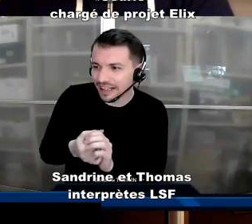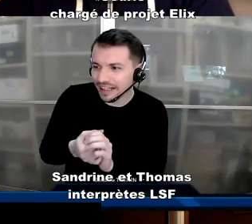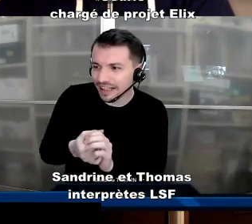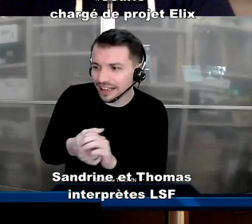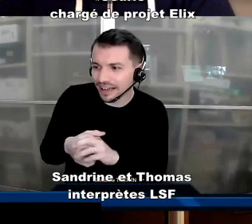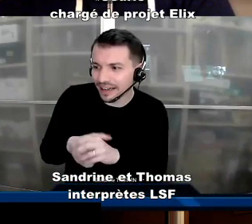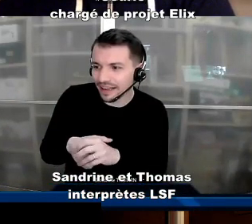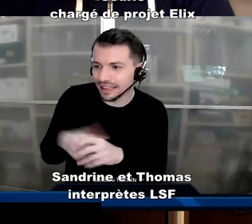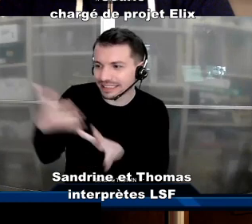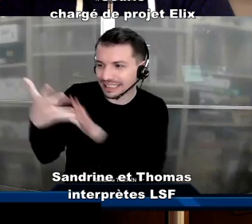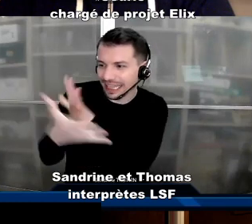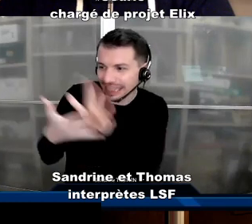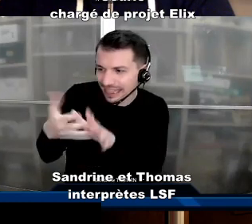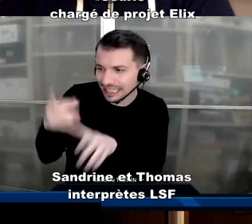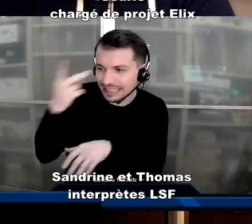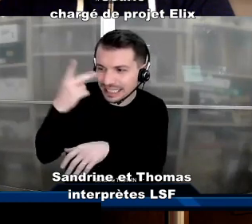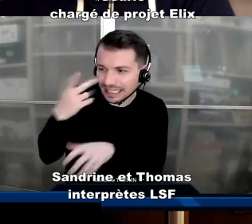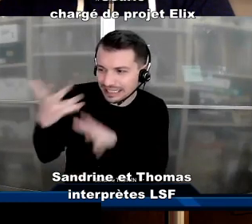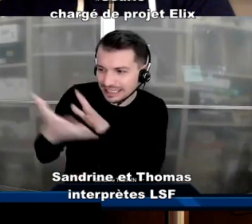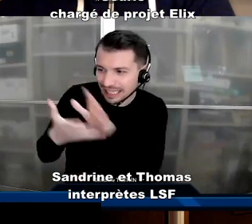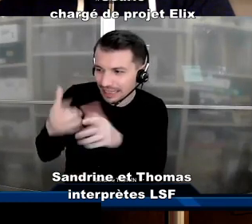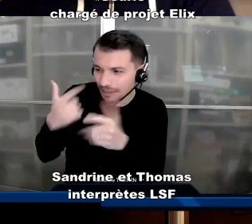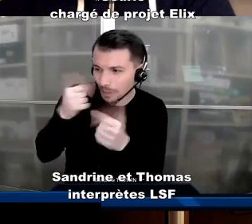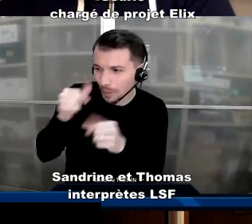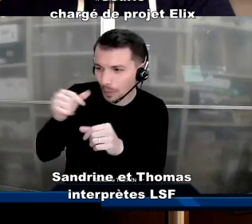Qui signe, voilà. On voit.